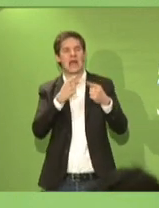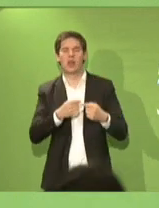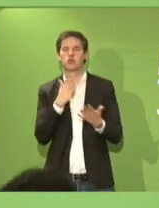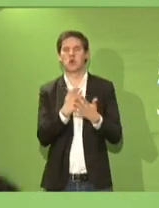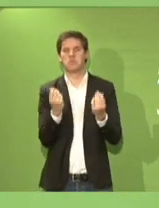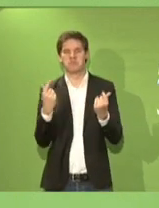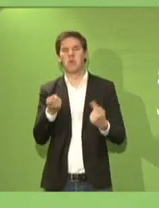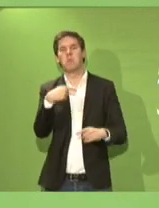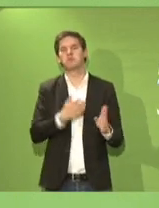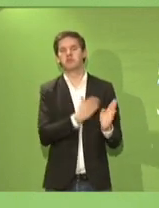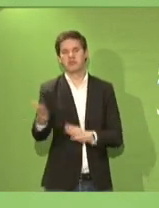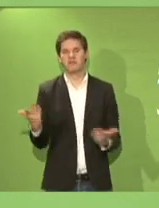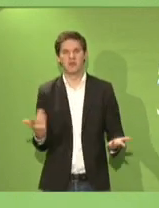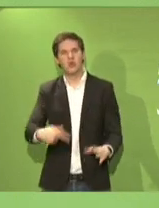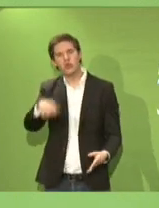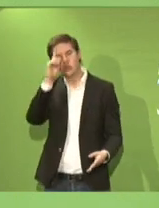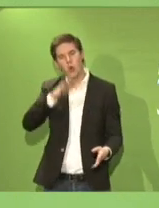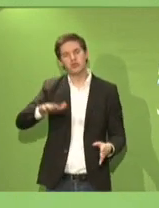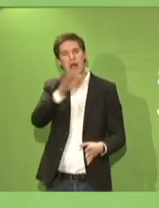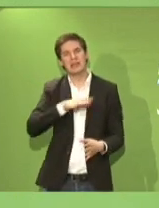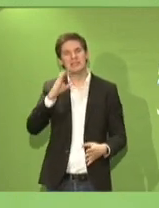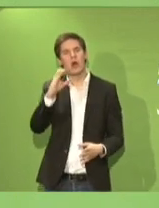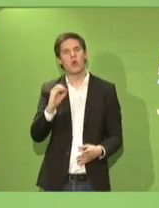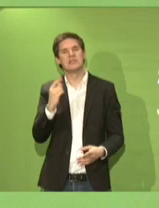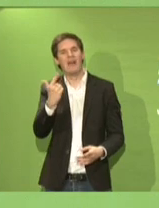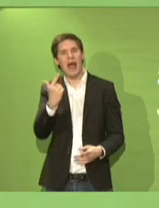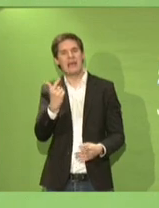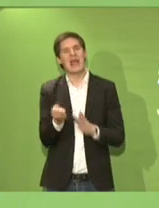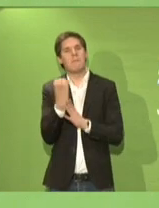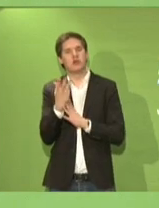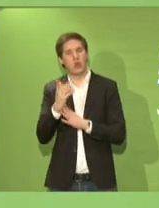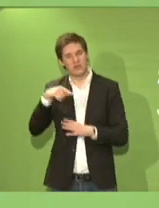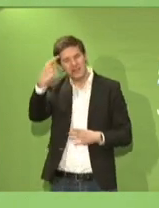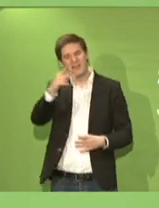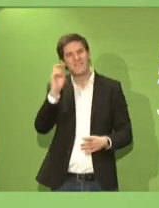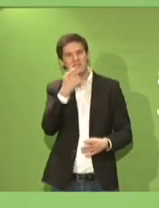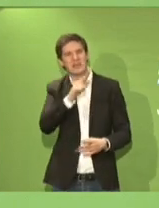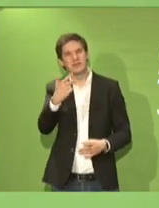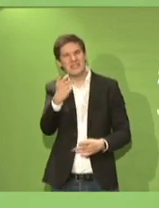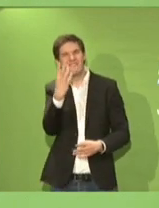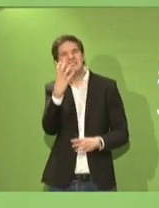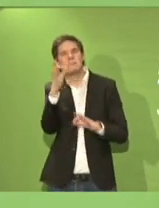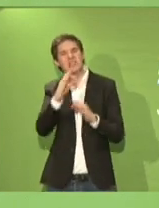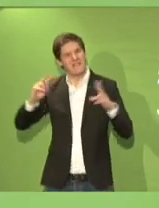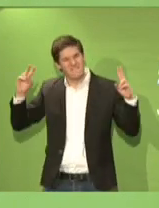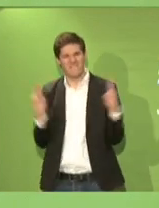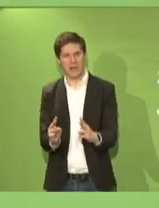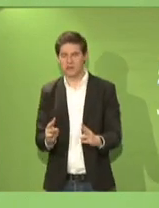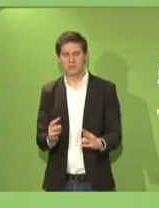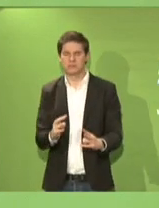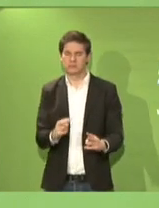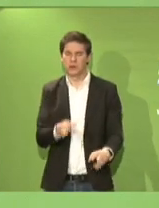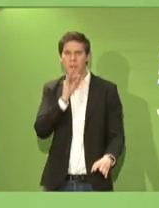die deutschen CO2-Emissionen bis zum Jahr 2020 um 40% zu senken, ist kaum noch einzuhalten. Das ist